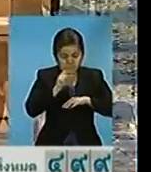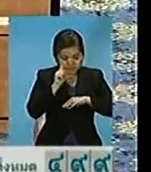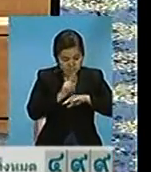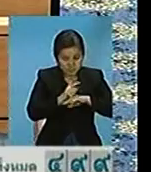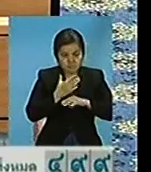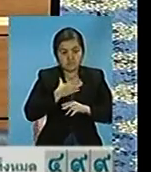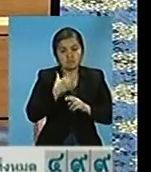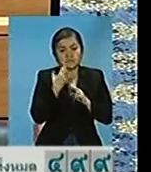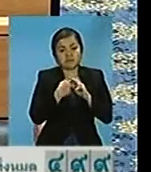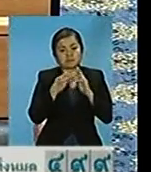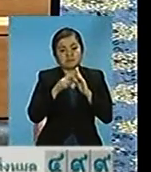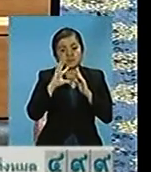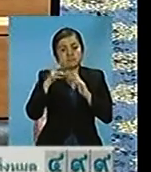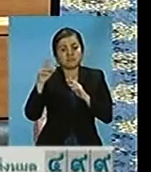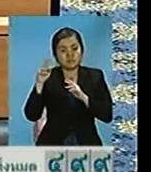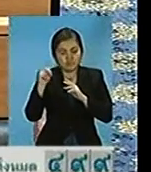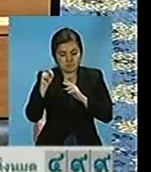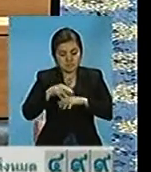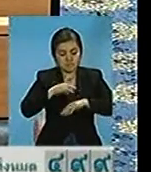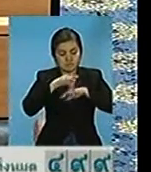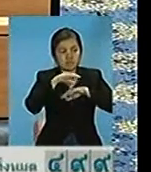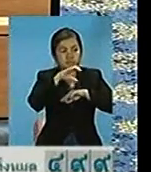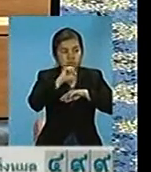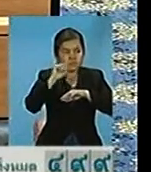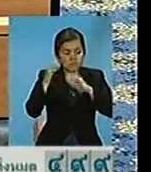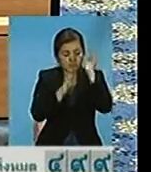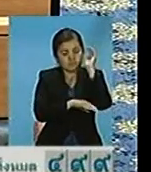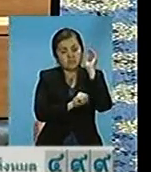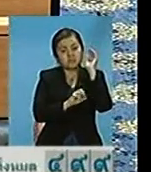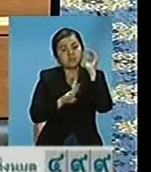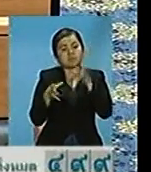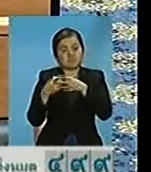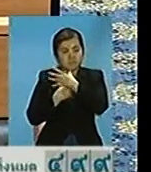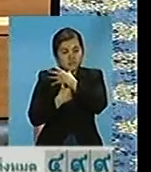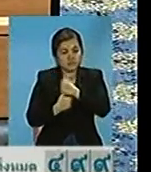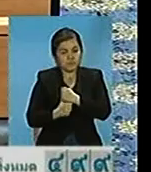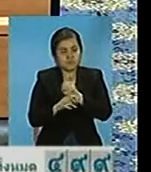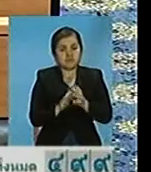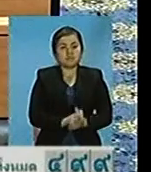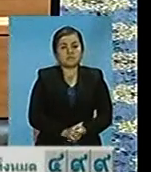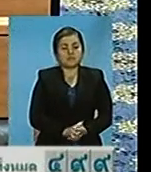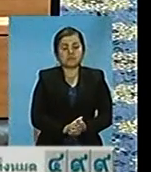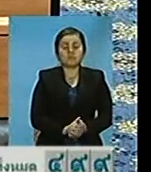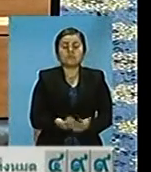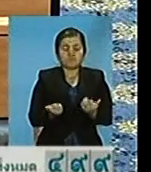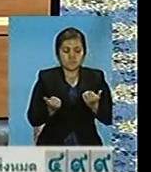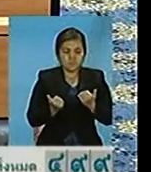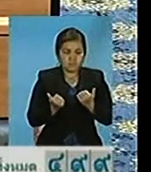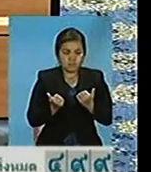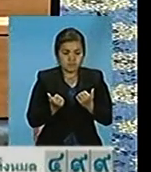มเชิญทุสวรรณสมาชิกสภาผู้แทนราษฎรจังหวัดสุราษฎร์ธานีพรรคประชาธิปัตย์ผมขออนุญาตแย้